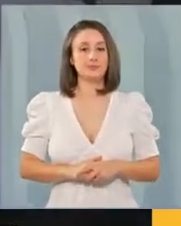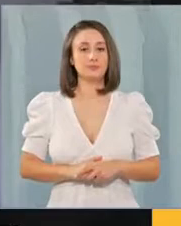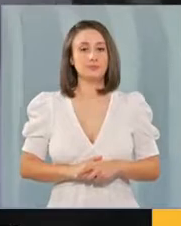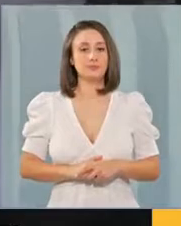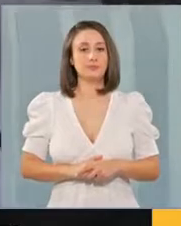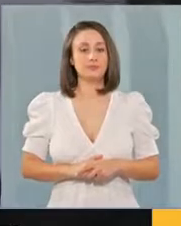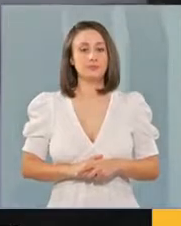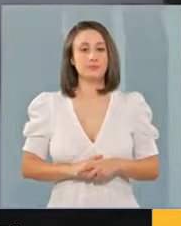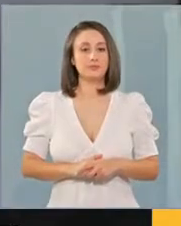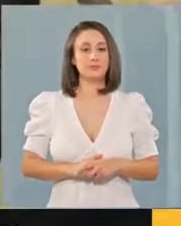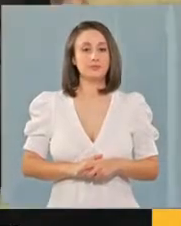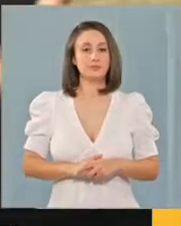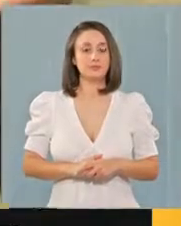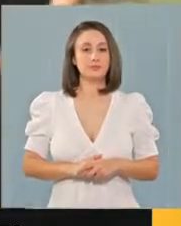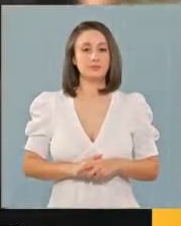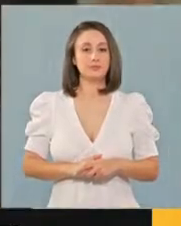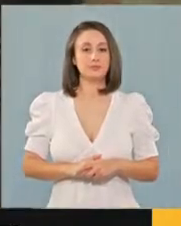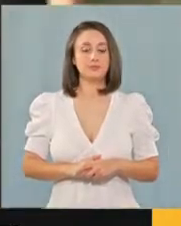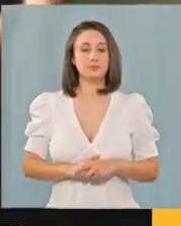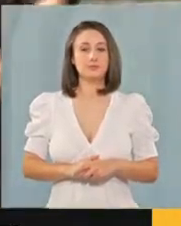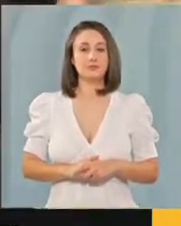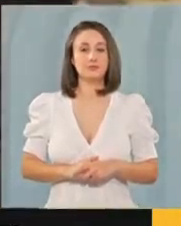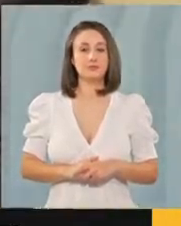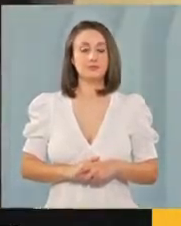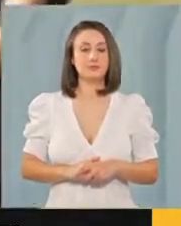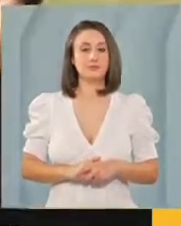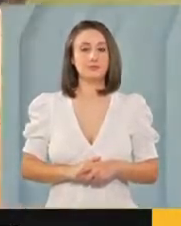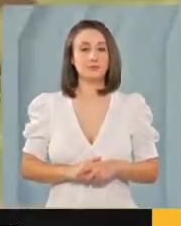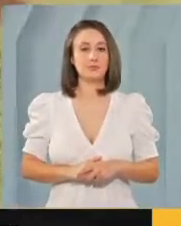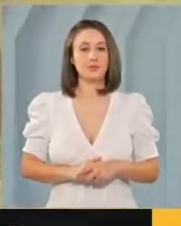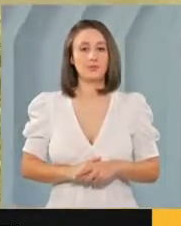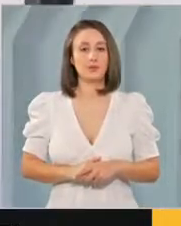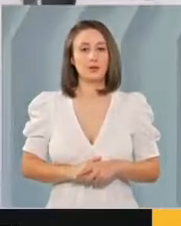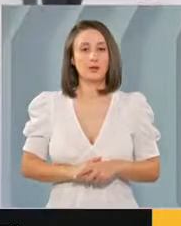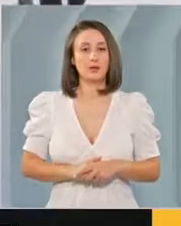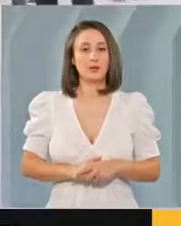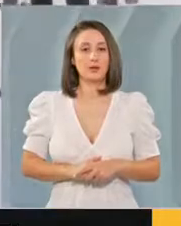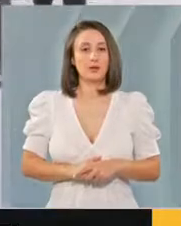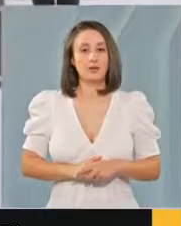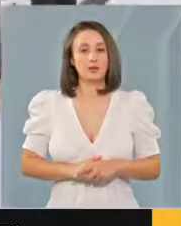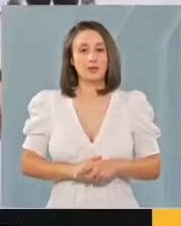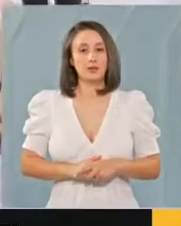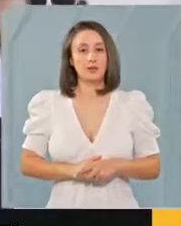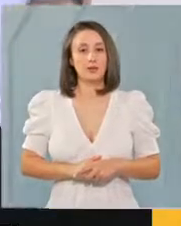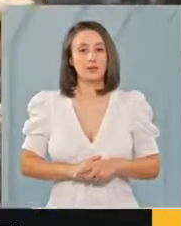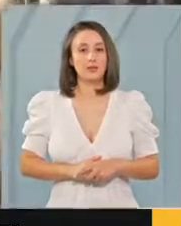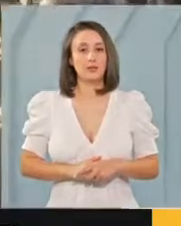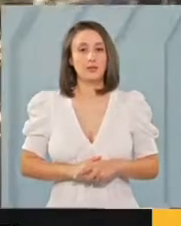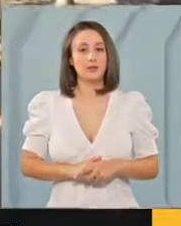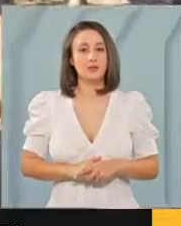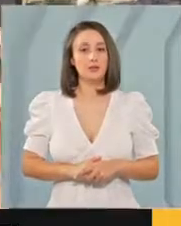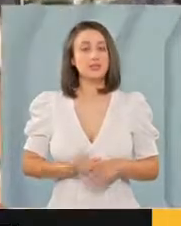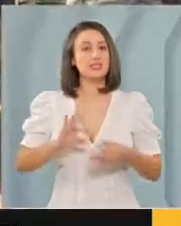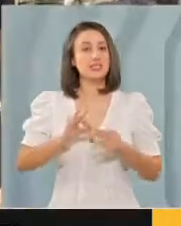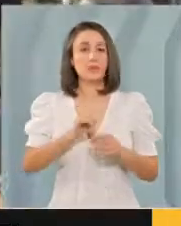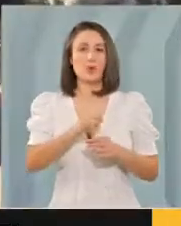de alimente. Și în același timp cu deshidratare, ceea ce înseamnă o lipsă a